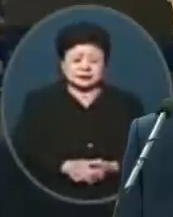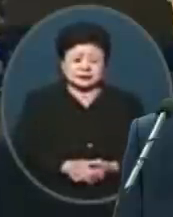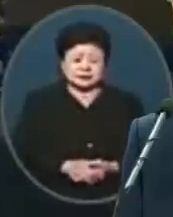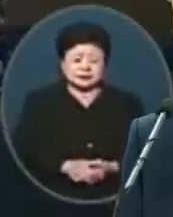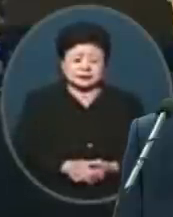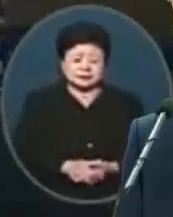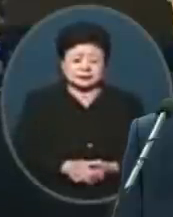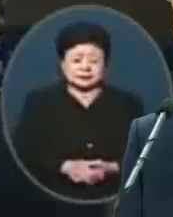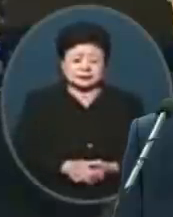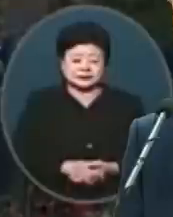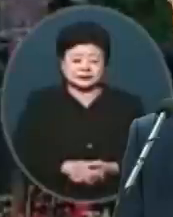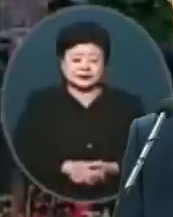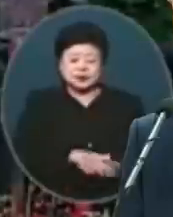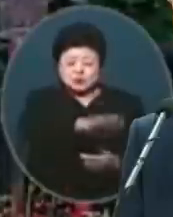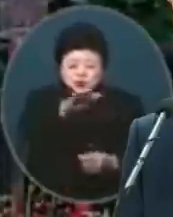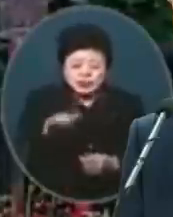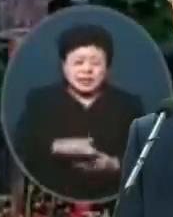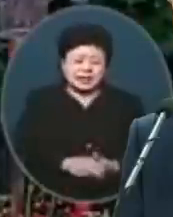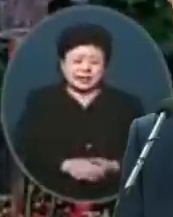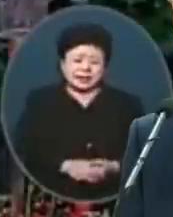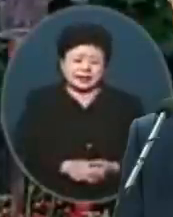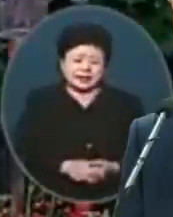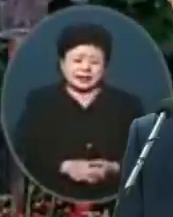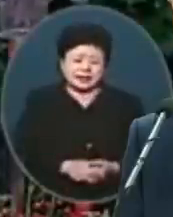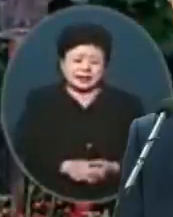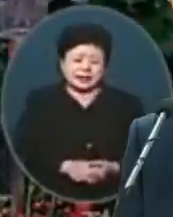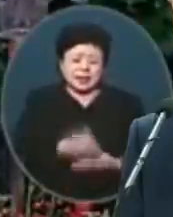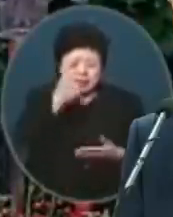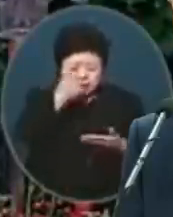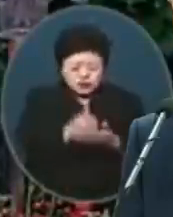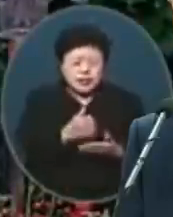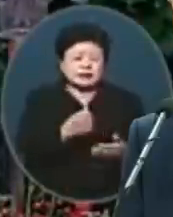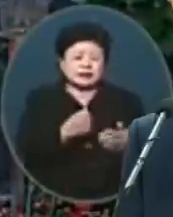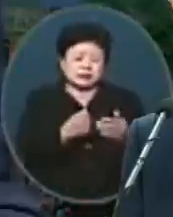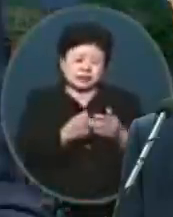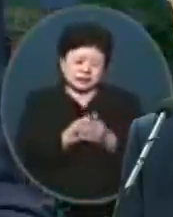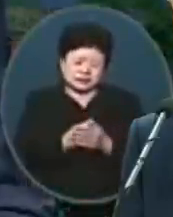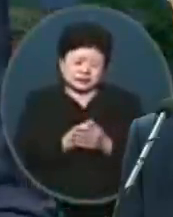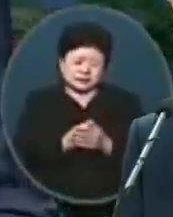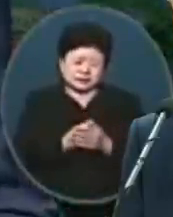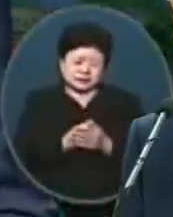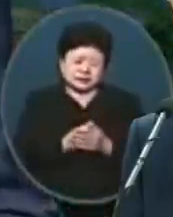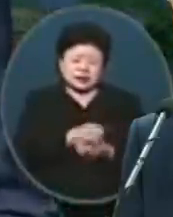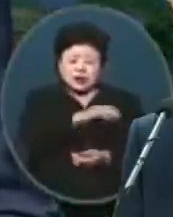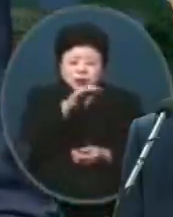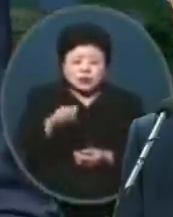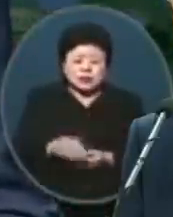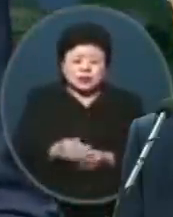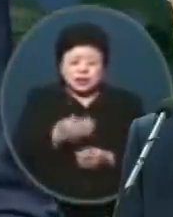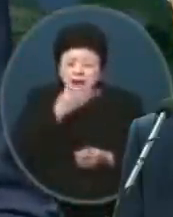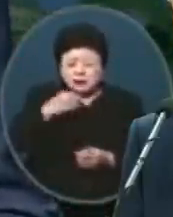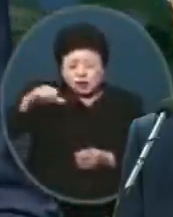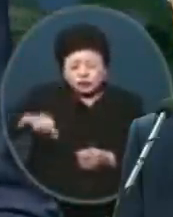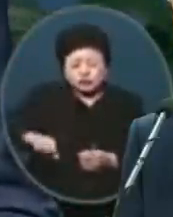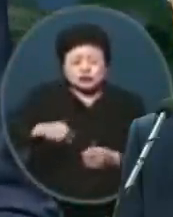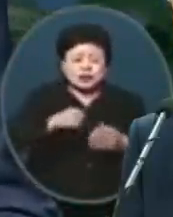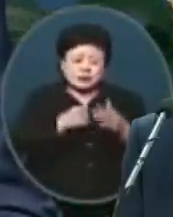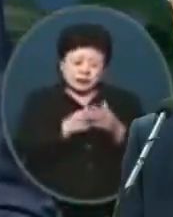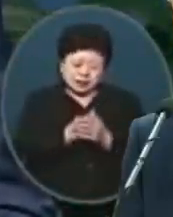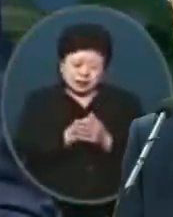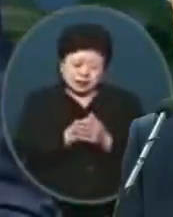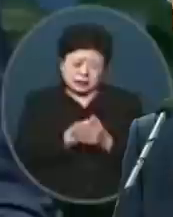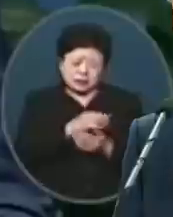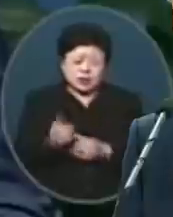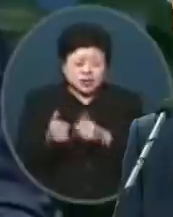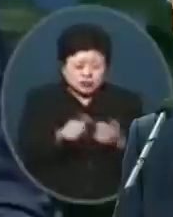우리의 죄 때문에 우리의 재주 때문에,